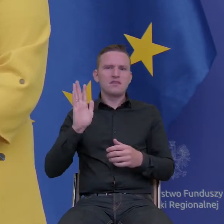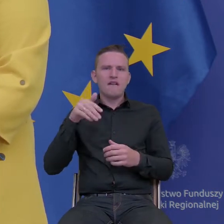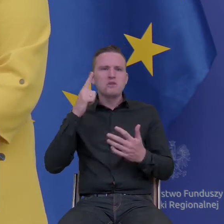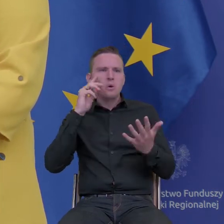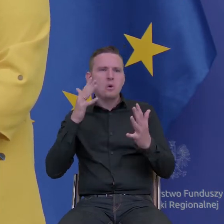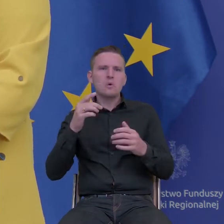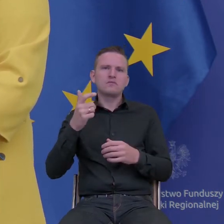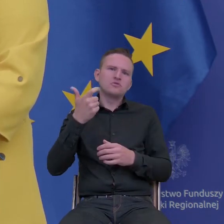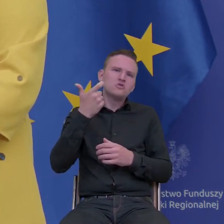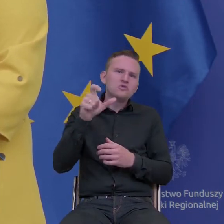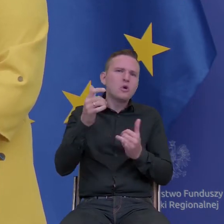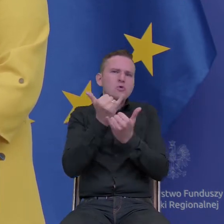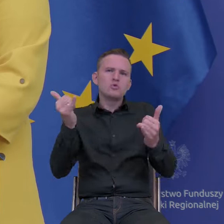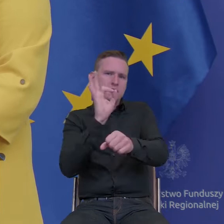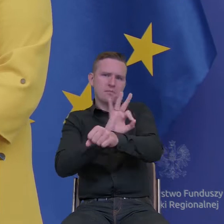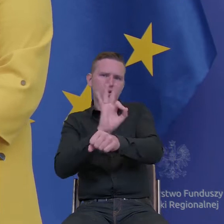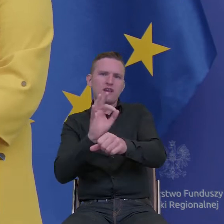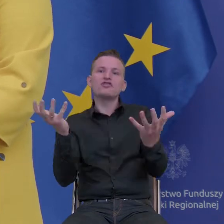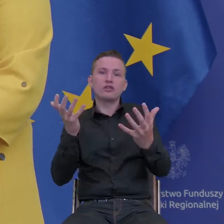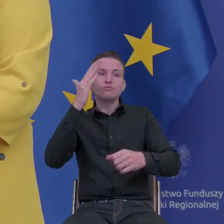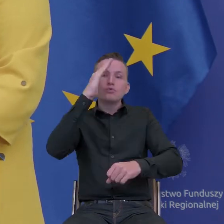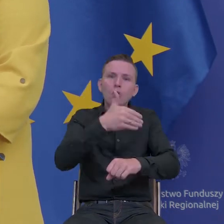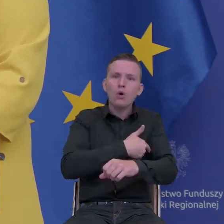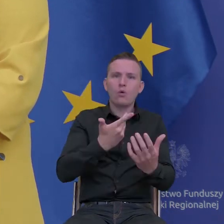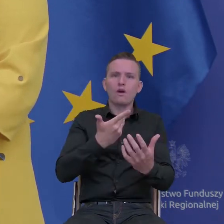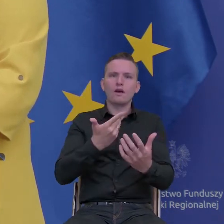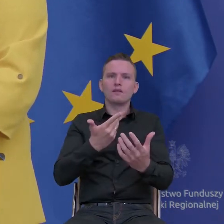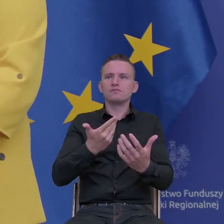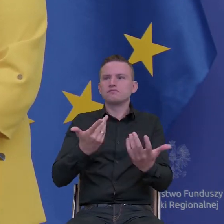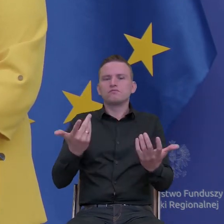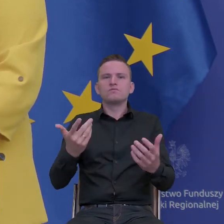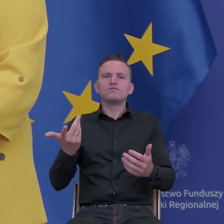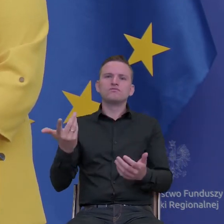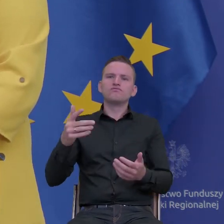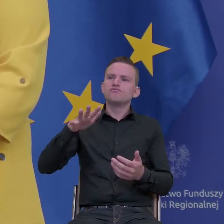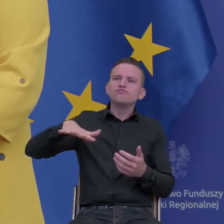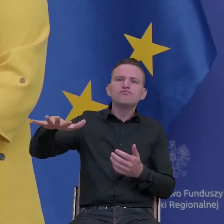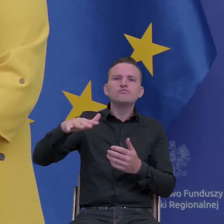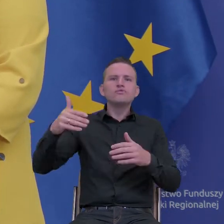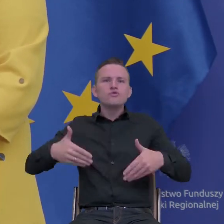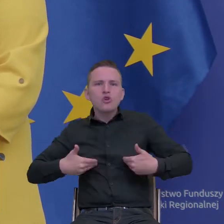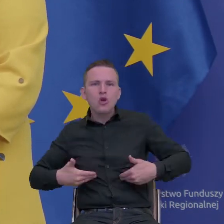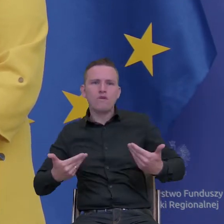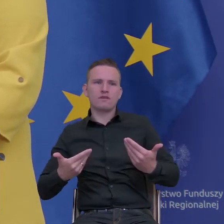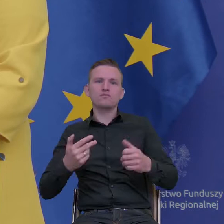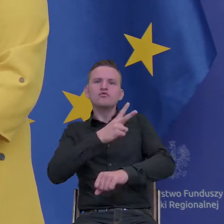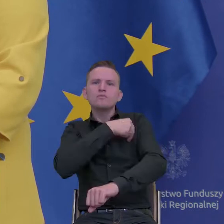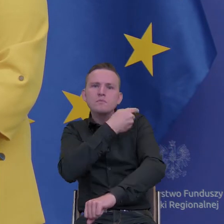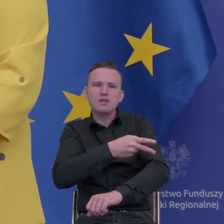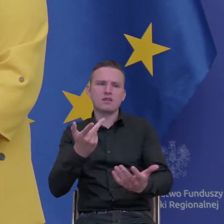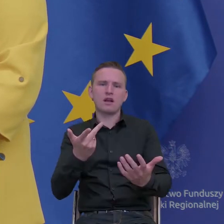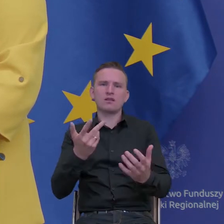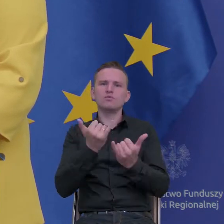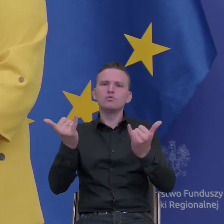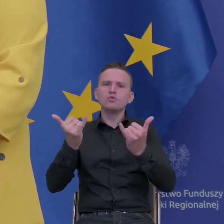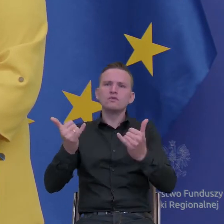Przeznaczyliśmy na to 13 miliardów złotych. Dzisiaj, szanowni państwo, przed spotkaniem z wami próbowałam sobie uświadomić